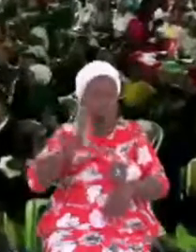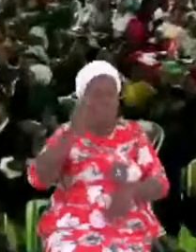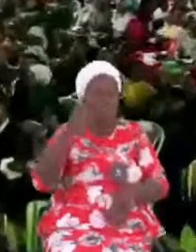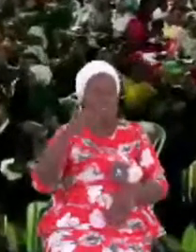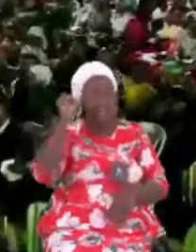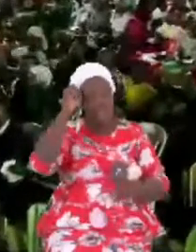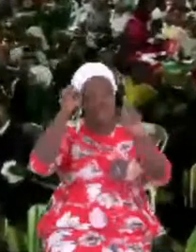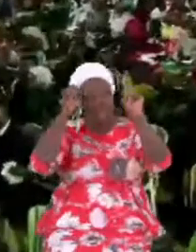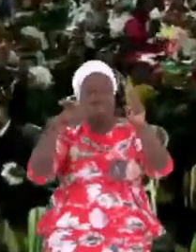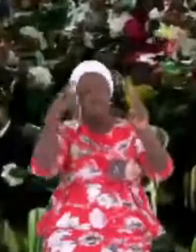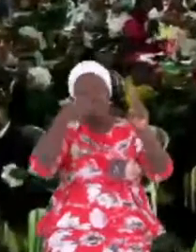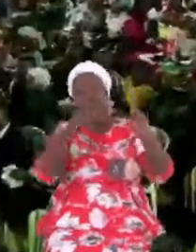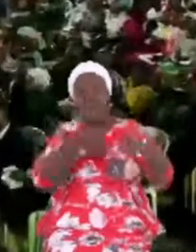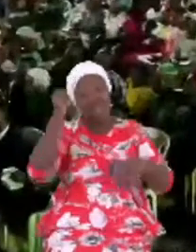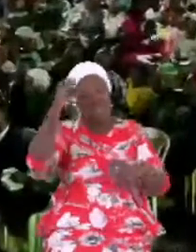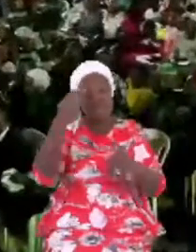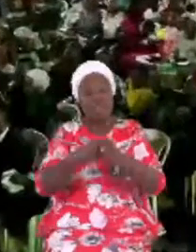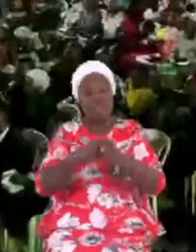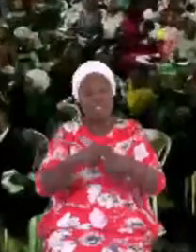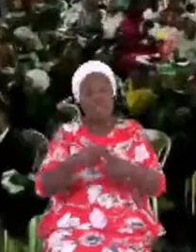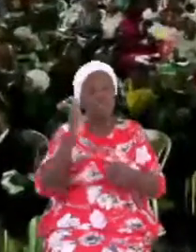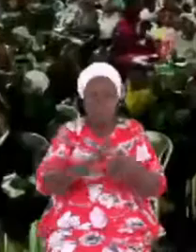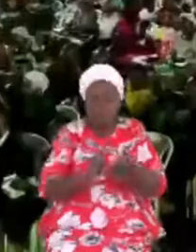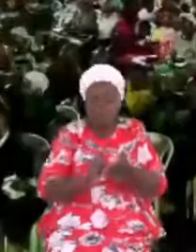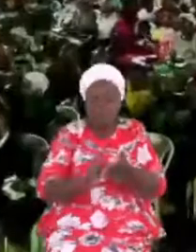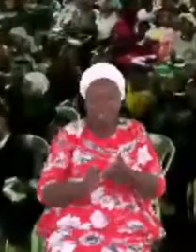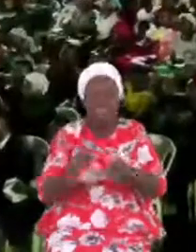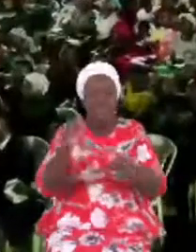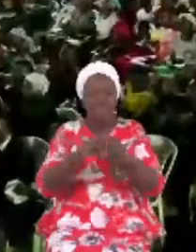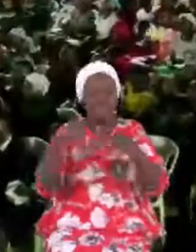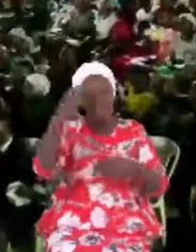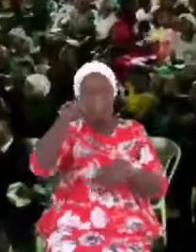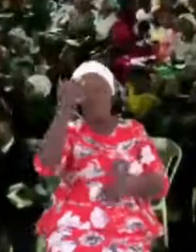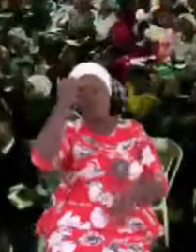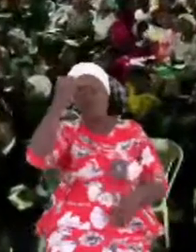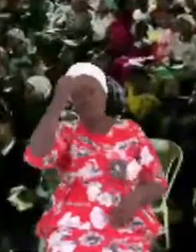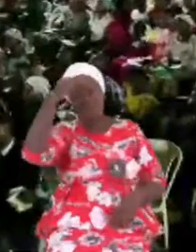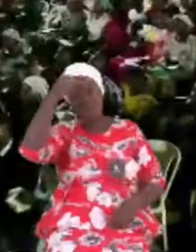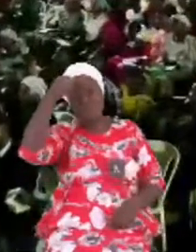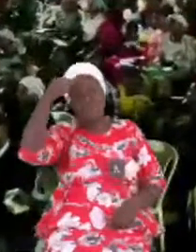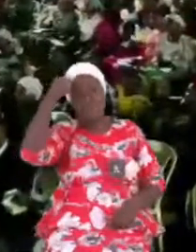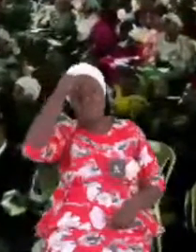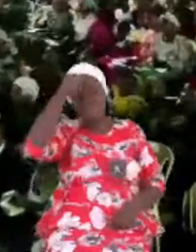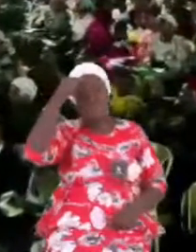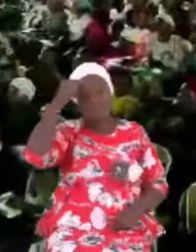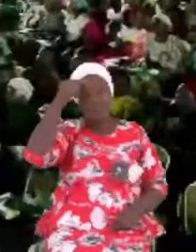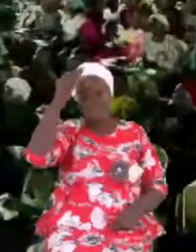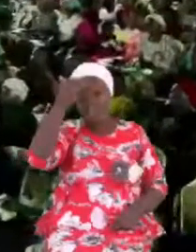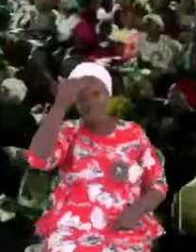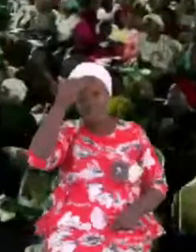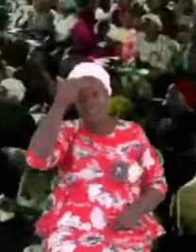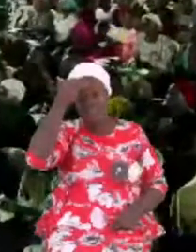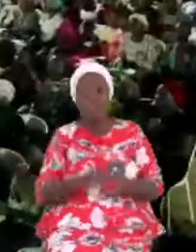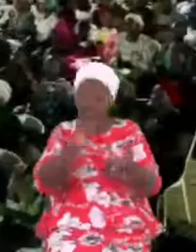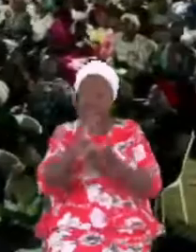face. Et son nom sera sur le front. Ça, c'est le ciel. C'est le ciel. Et